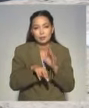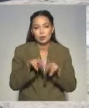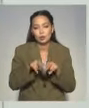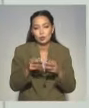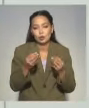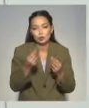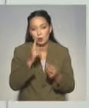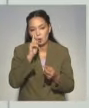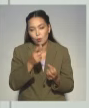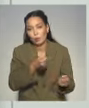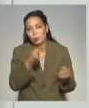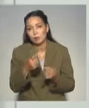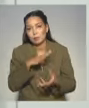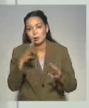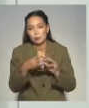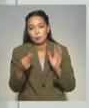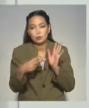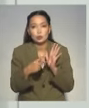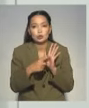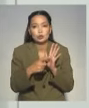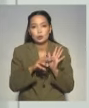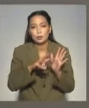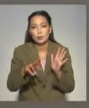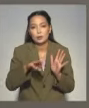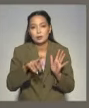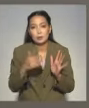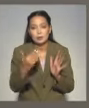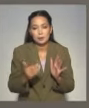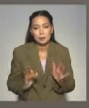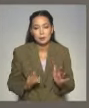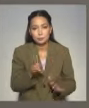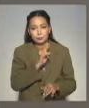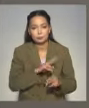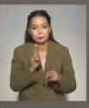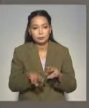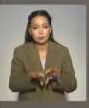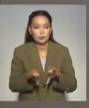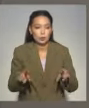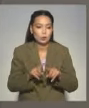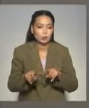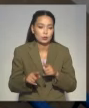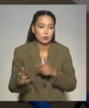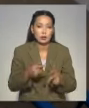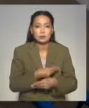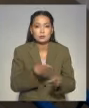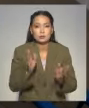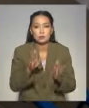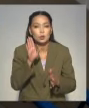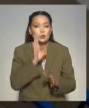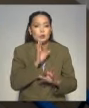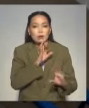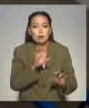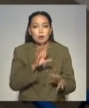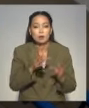созылды. Жалпы құны 700 миллион теңгеден асады. Осы айда мердігер жұмысты аяқтап, құбырды пайдалануға бермек. Қазір сумен қамтамасыз ету